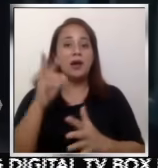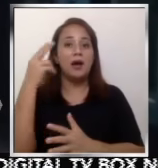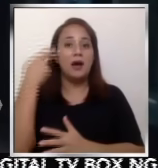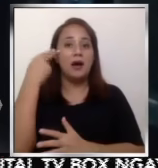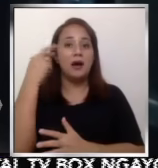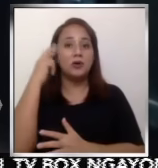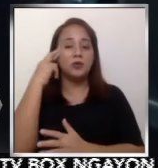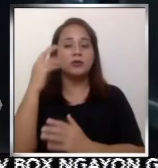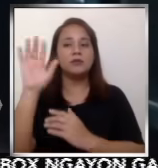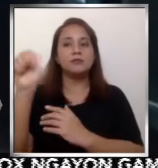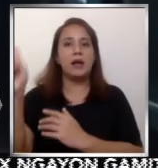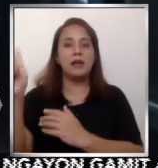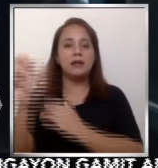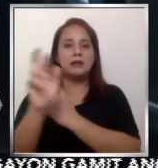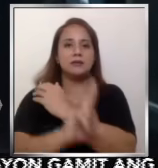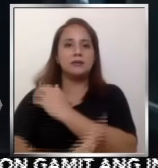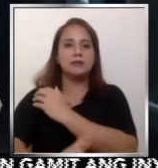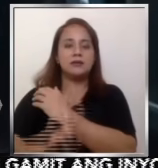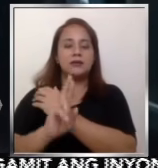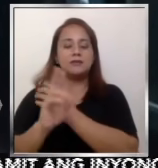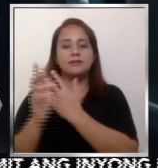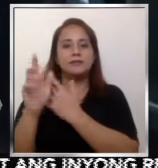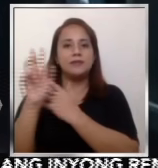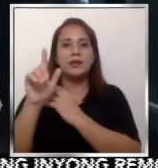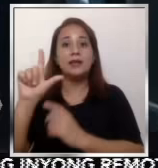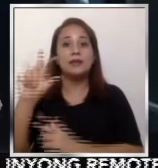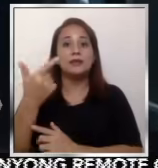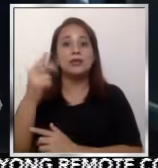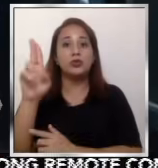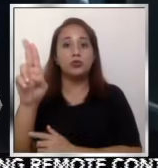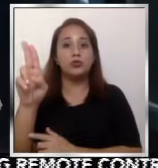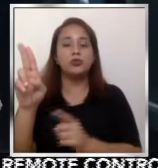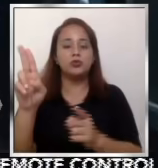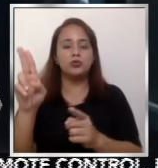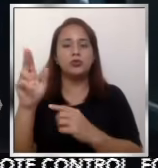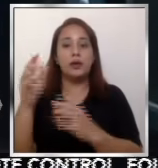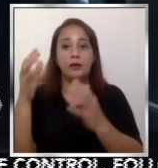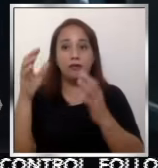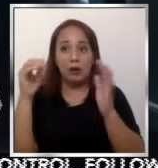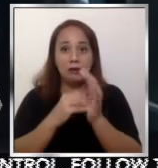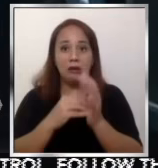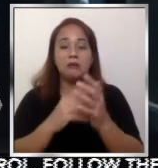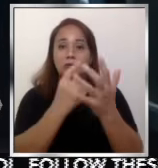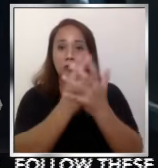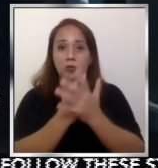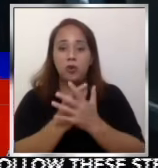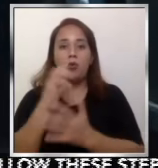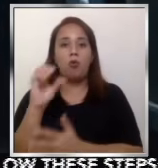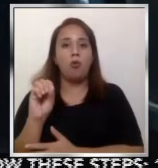na pamahalaan ang desisyon kung dapat pa bang i-quarantine muli ang mga umuwing OFW.